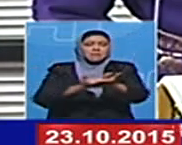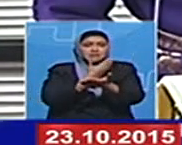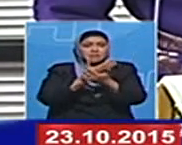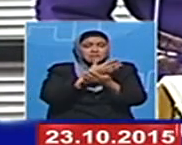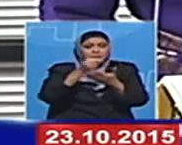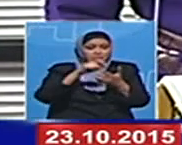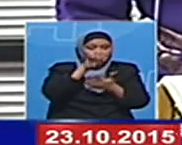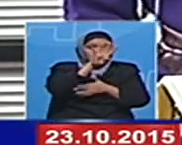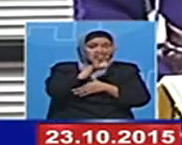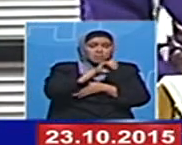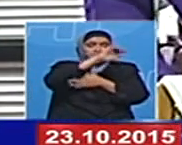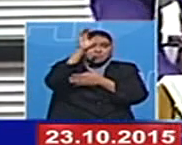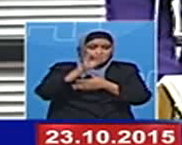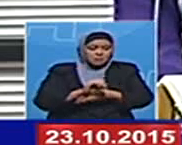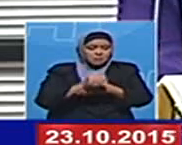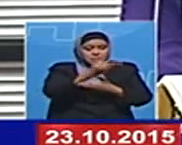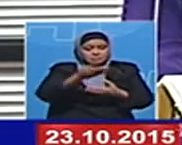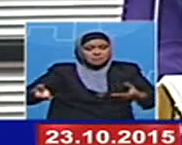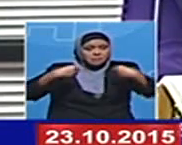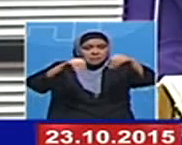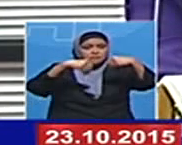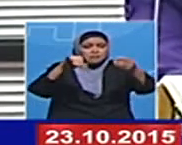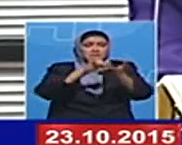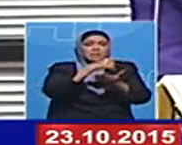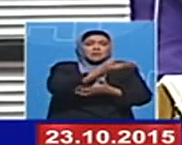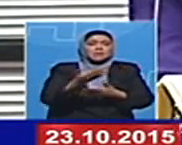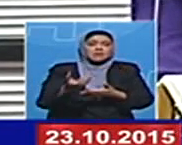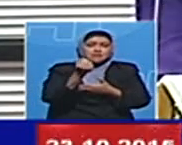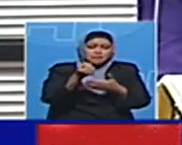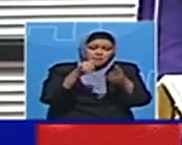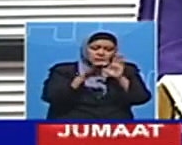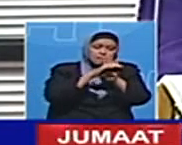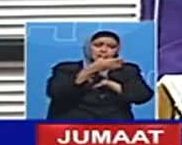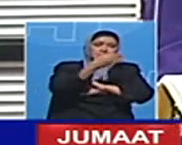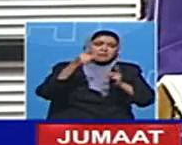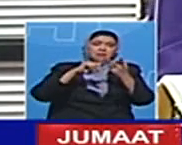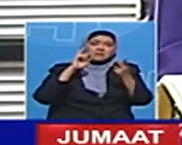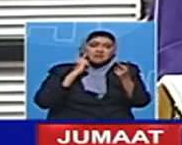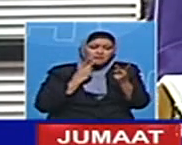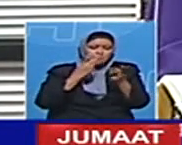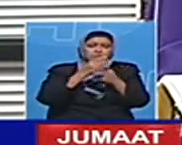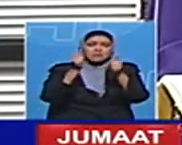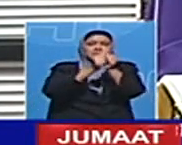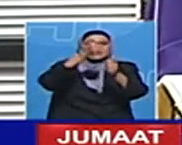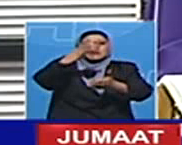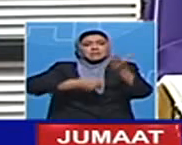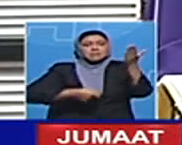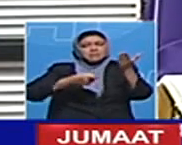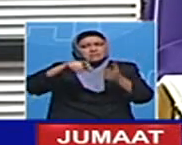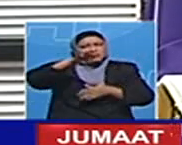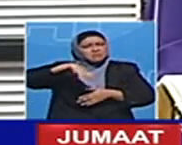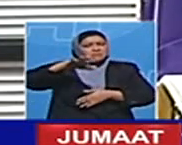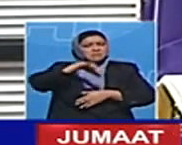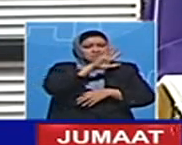daripada barang jualan abrim adalah barang-barang basah seperti ikan dan sayur yang harganya dianggarkan